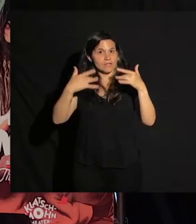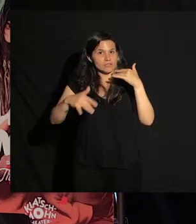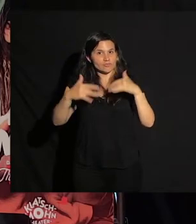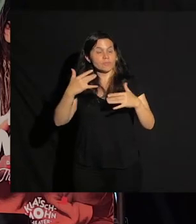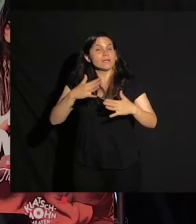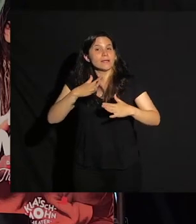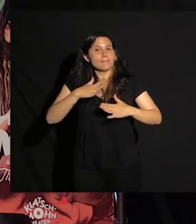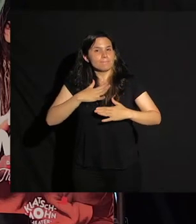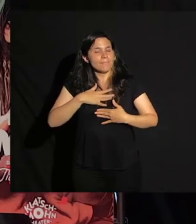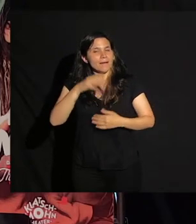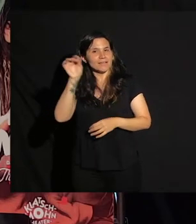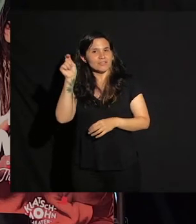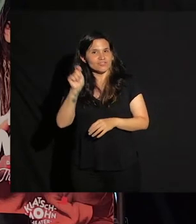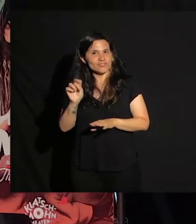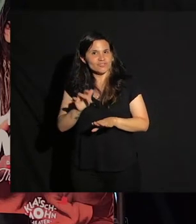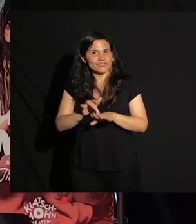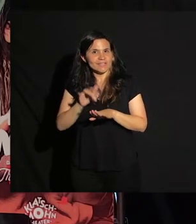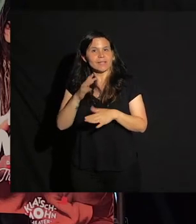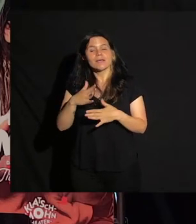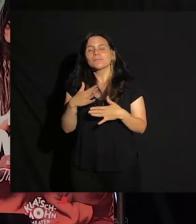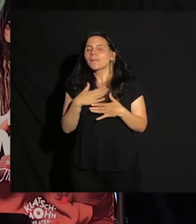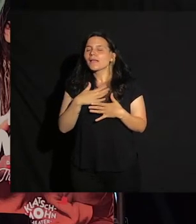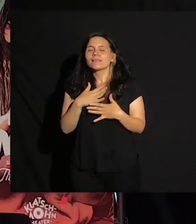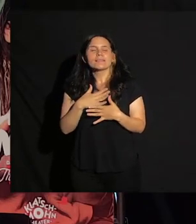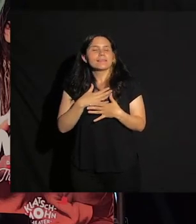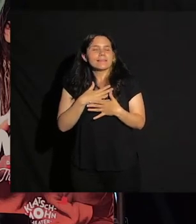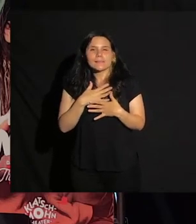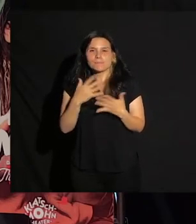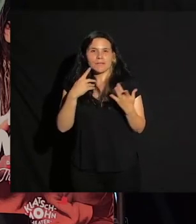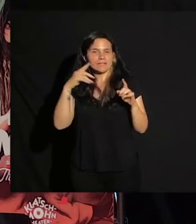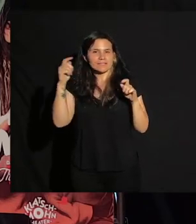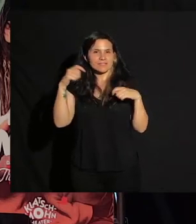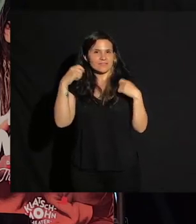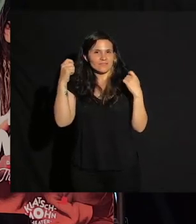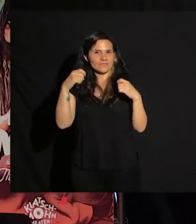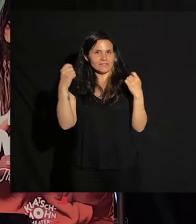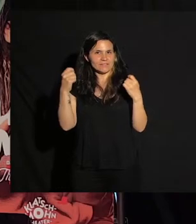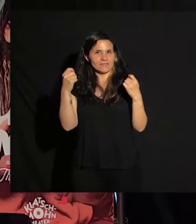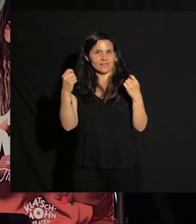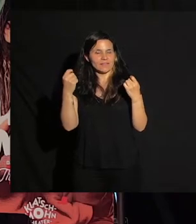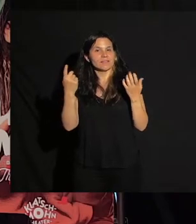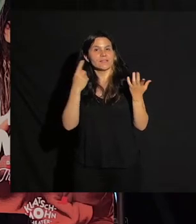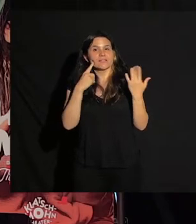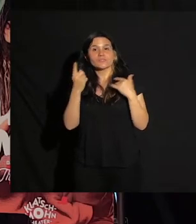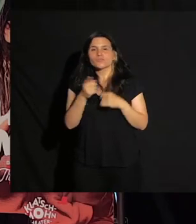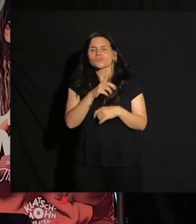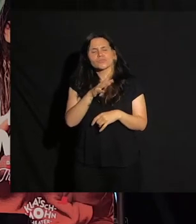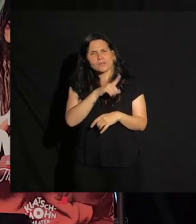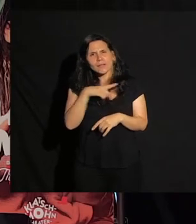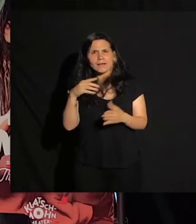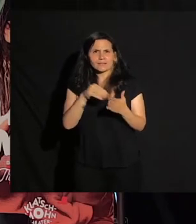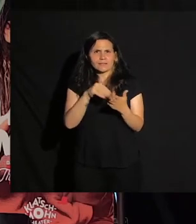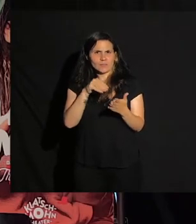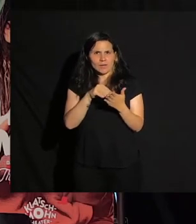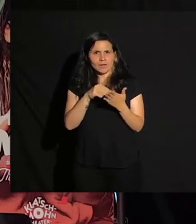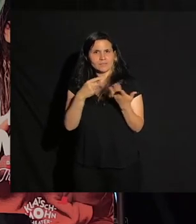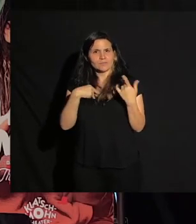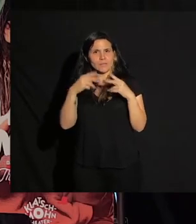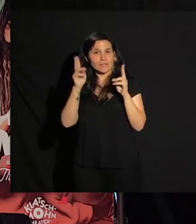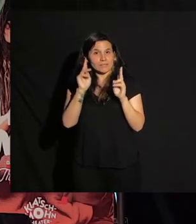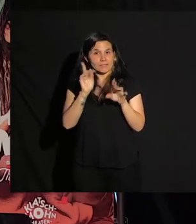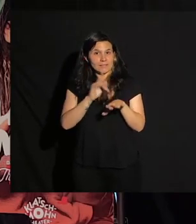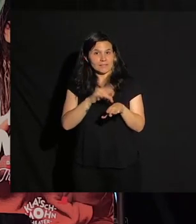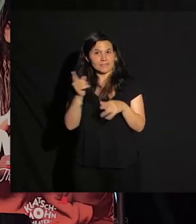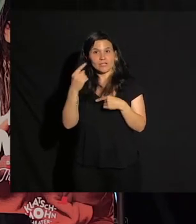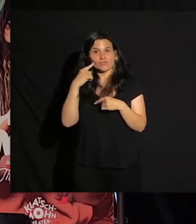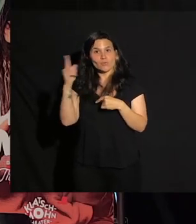Studentinnen, mein Lieblingsfestival, an dem ich ja schon als Lehrerin mit Gruppen 1000 Jahre teilnehme, das Festival